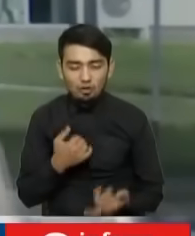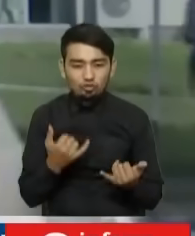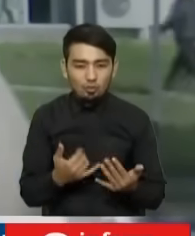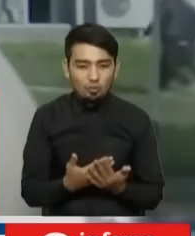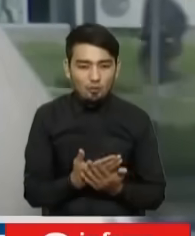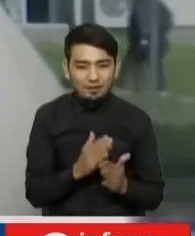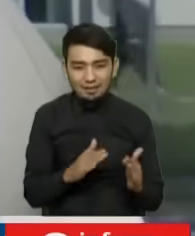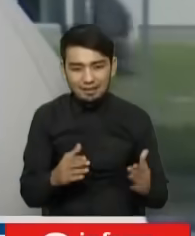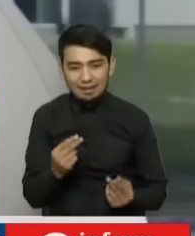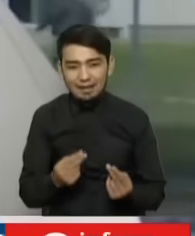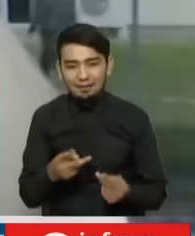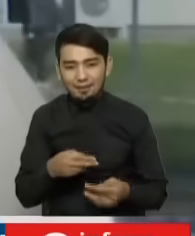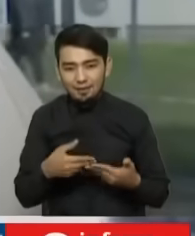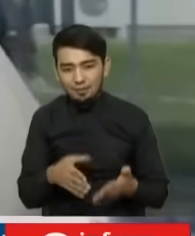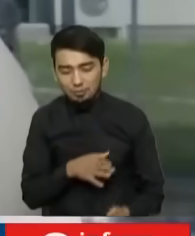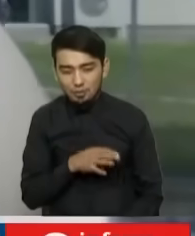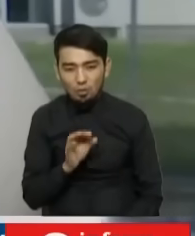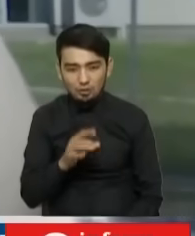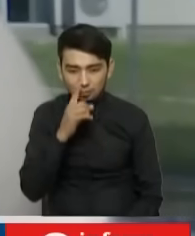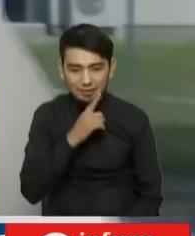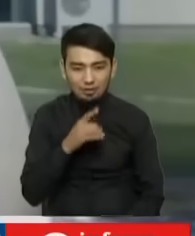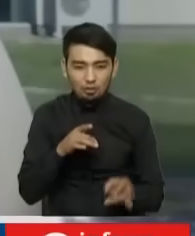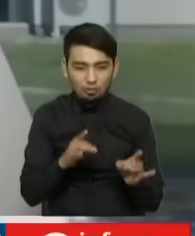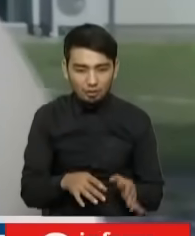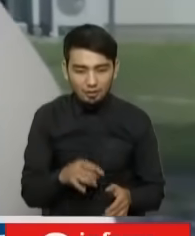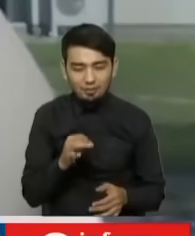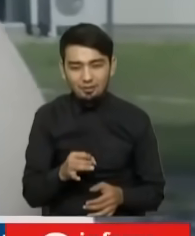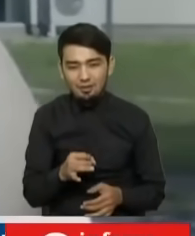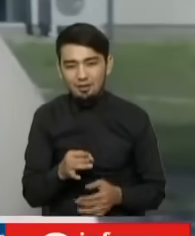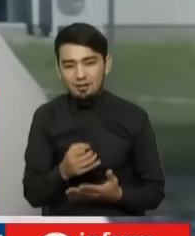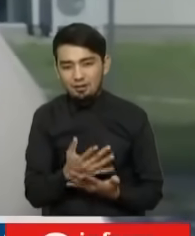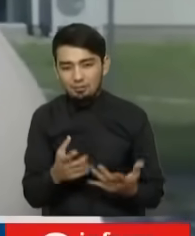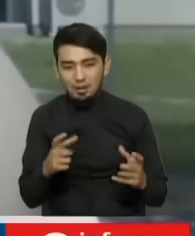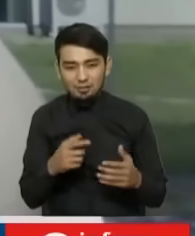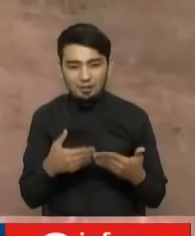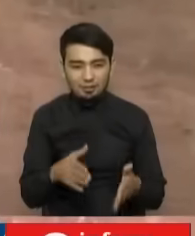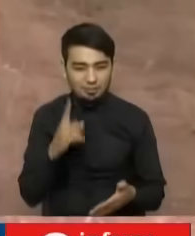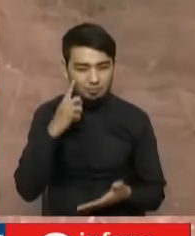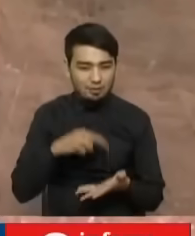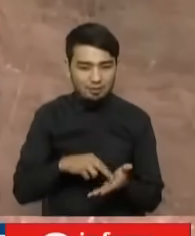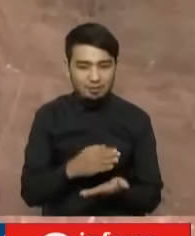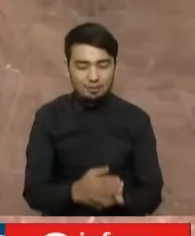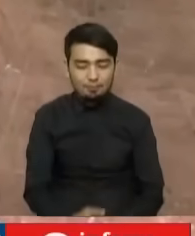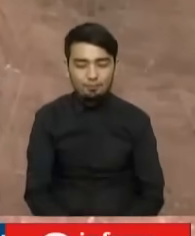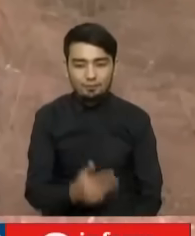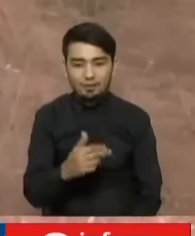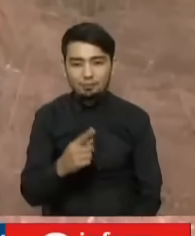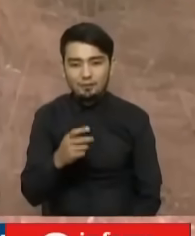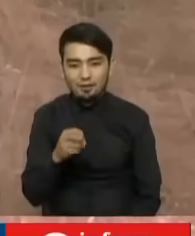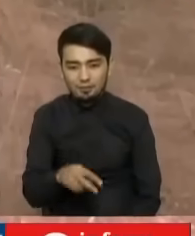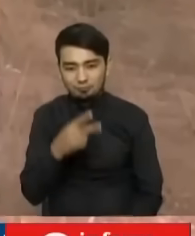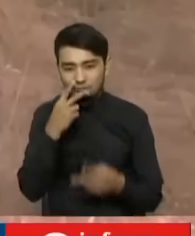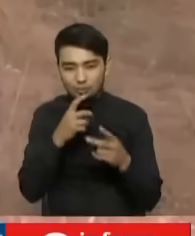ойын алаңын аштық. Ал қазан айында мейрамхана мен тағы да басқа дүкендер ашу жоспарда бар. 31-ші арнаның көрермендері